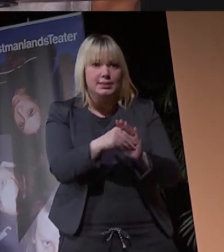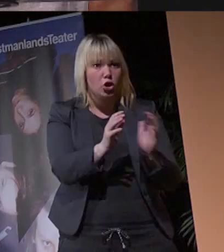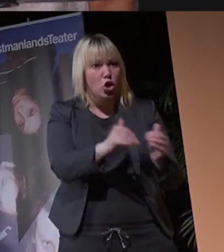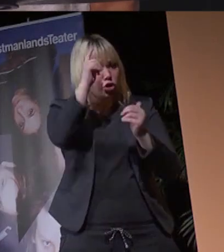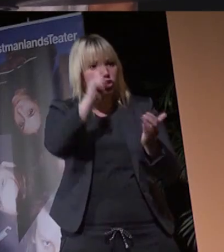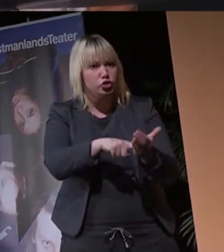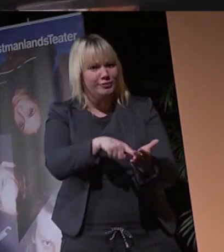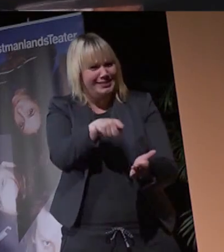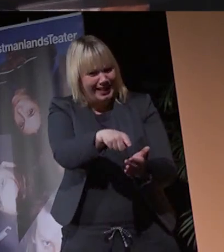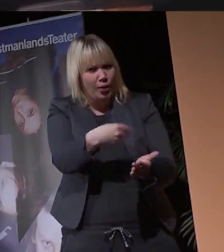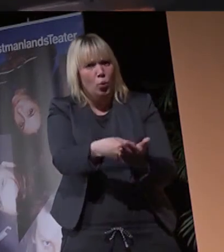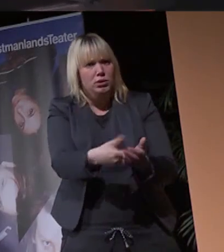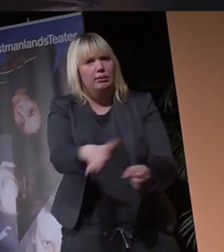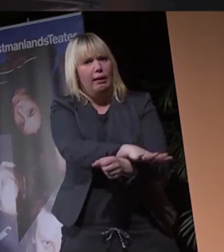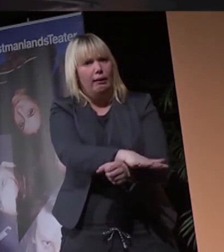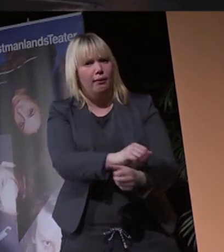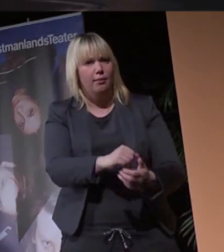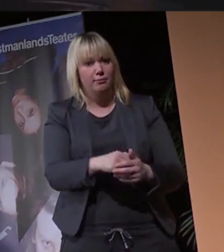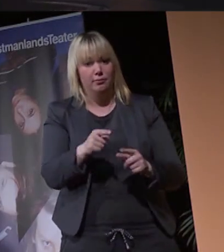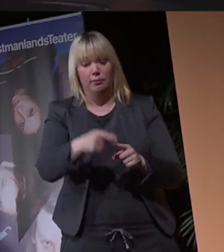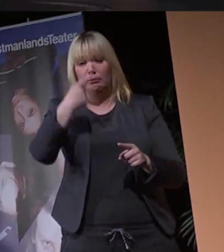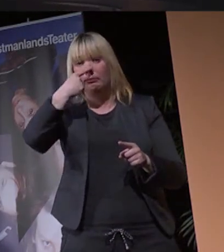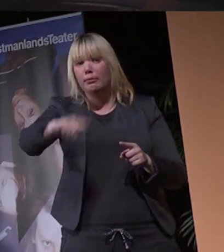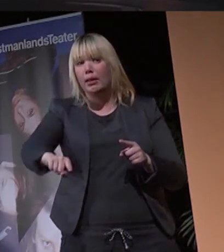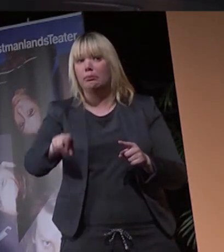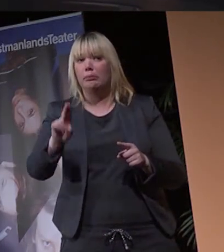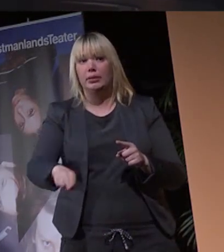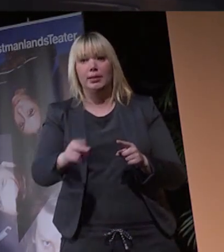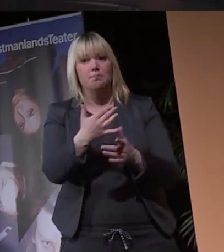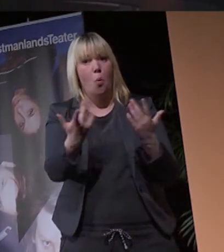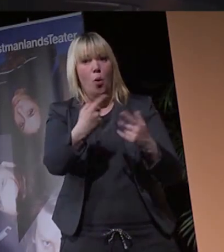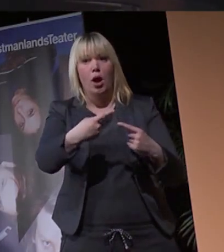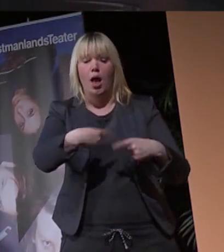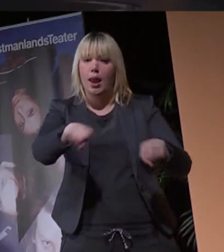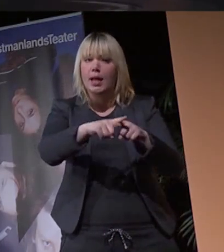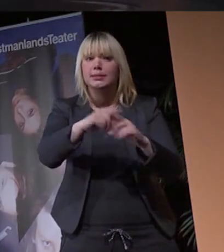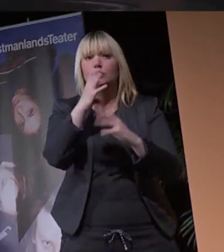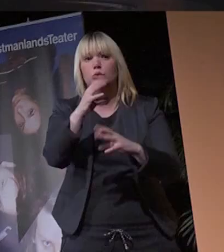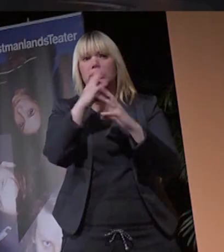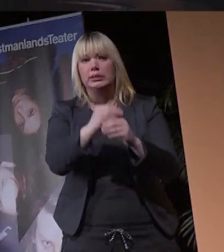många av våra verksamheter har femåriga, tre, fyraåriga planeringshorisonter och man kontrakterar